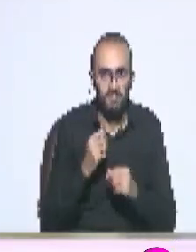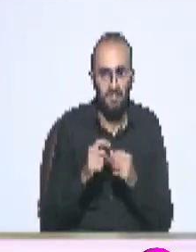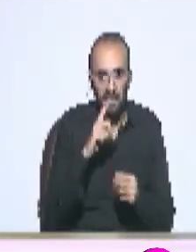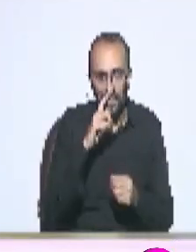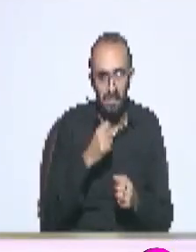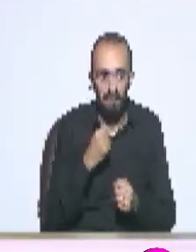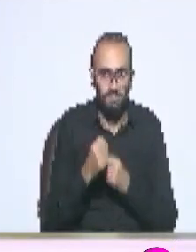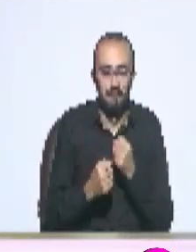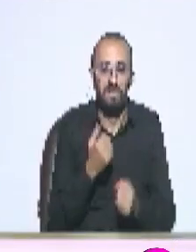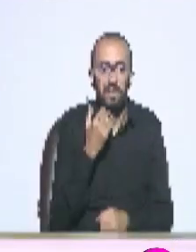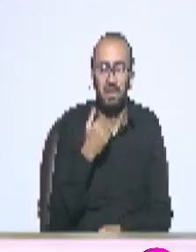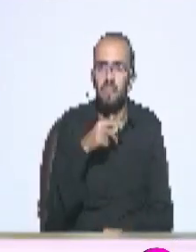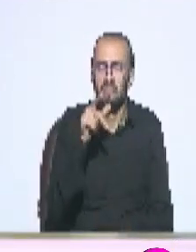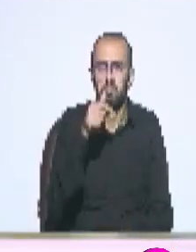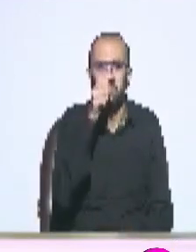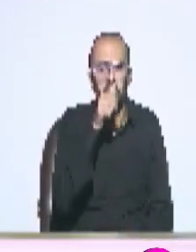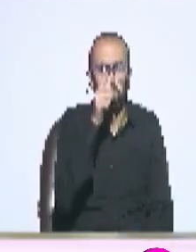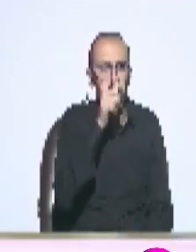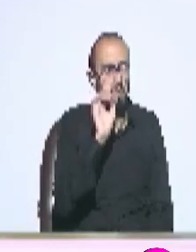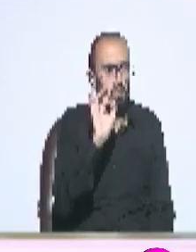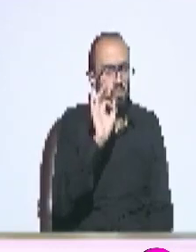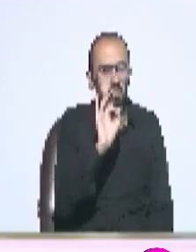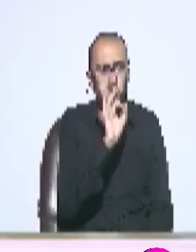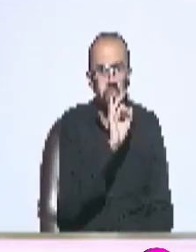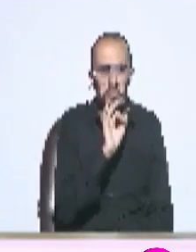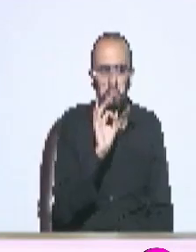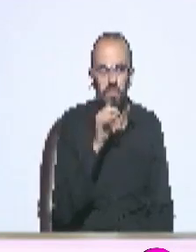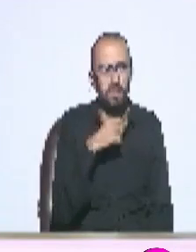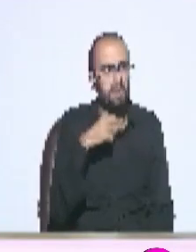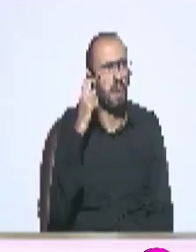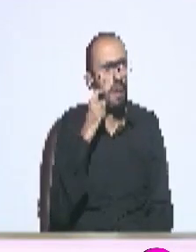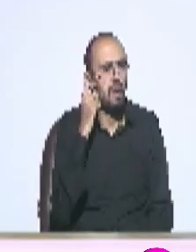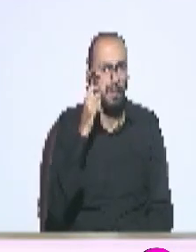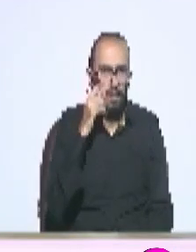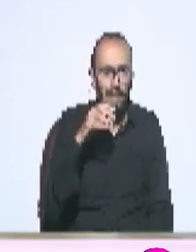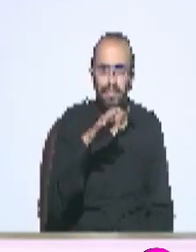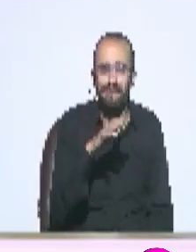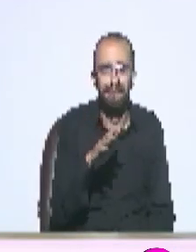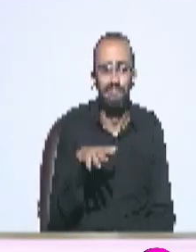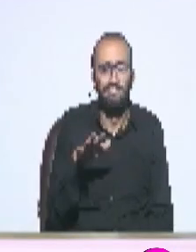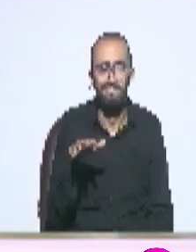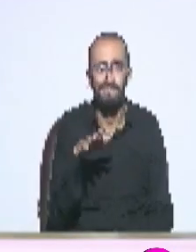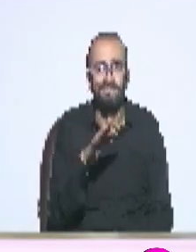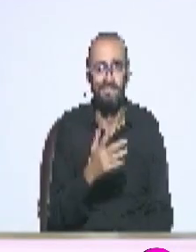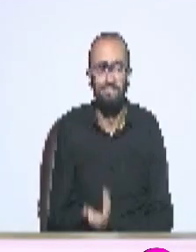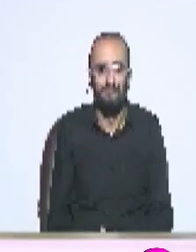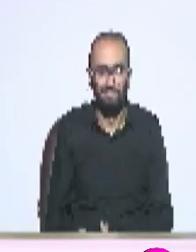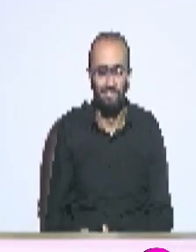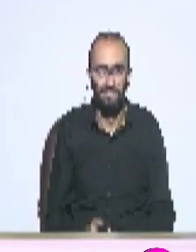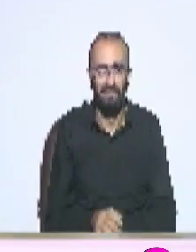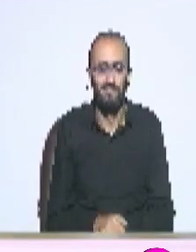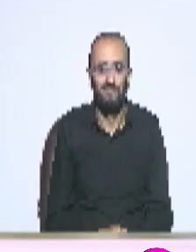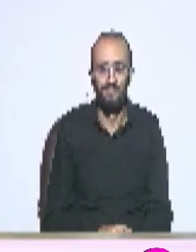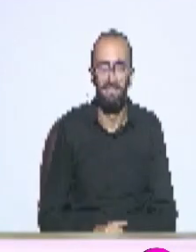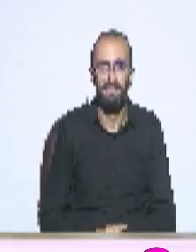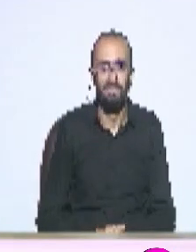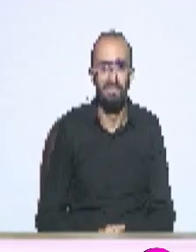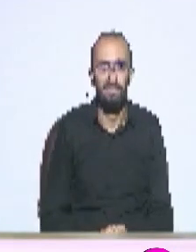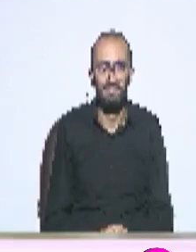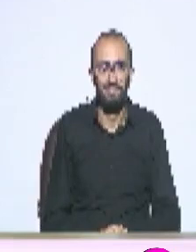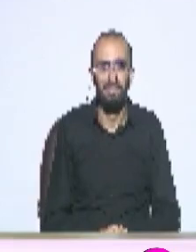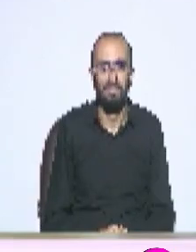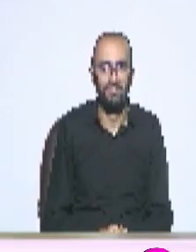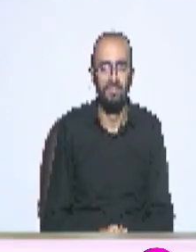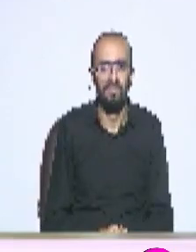لسه بزعل من الناس لسه بعمل الويت اكتر لكلام الناس لسه عندي مشكلات كتيره بتخص نفس